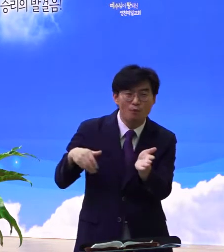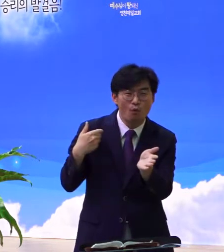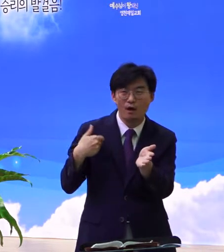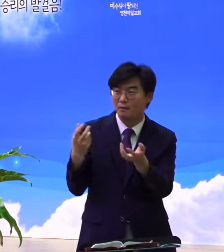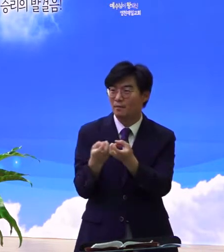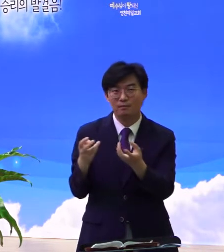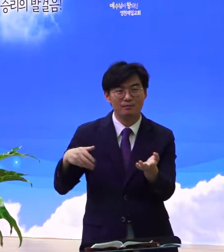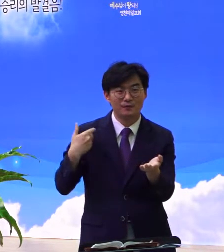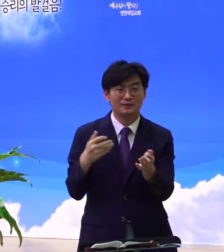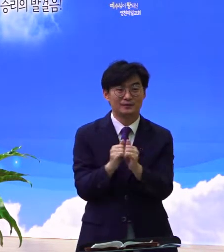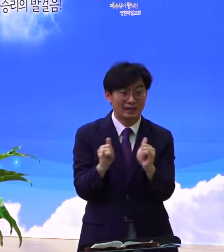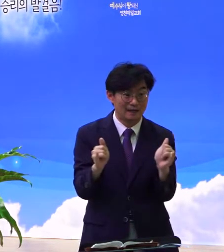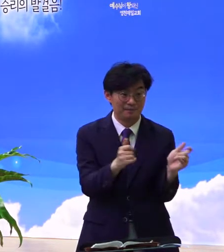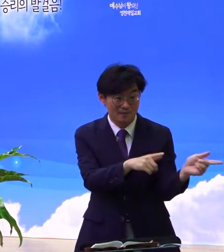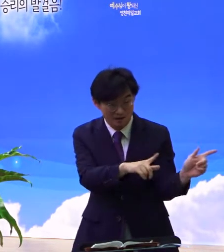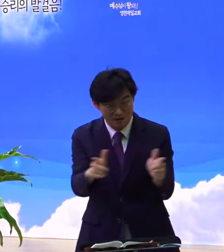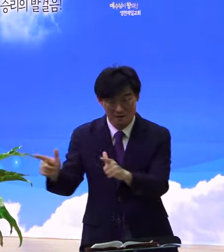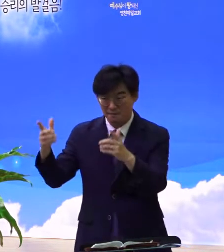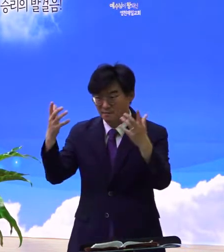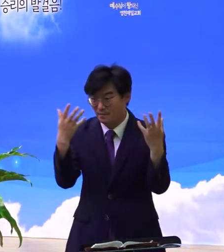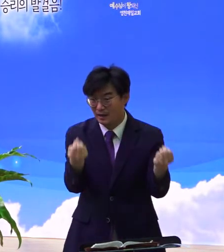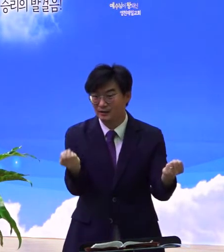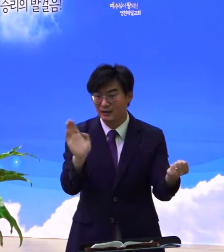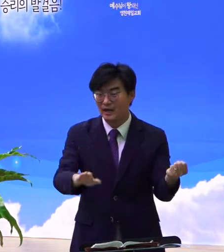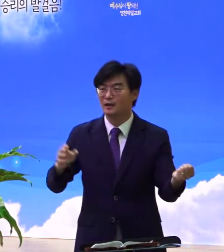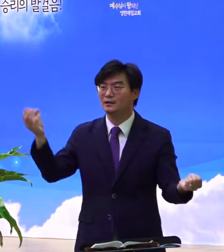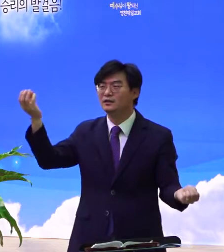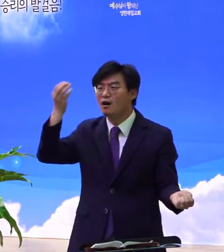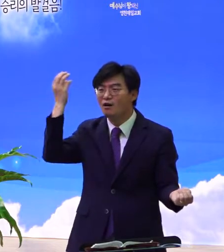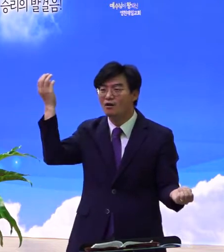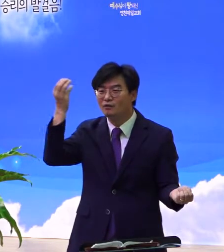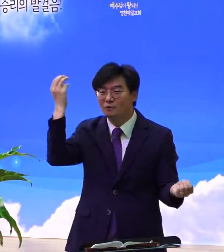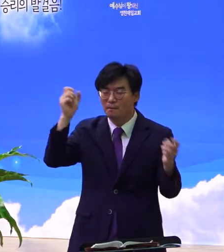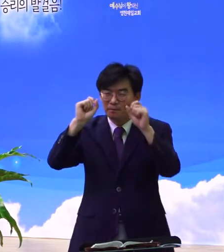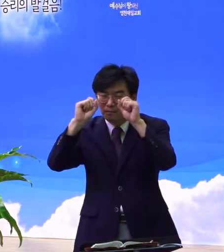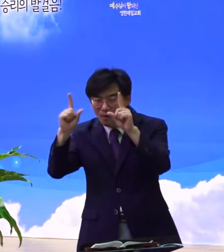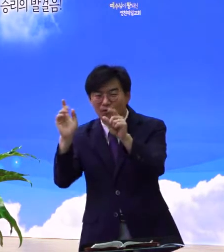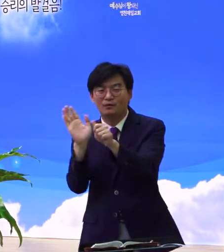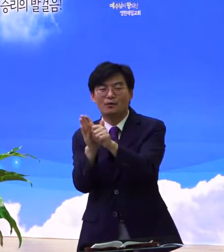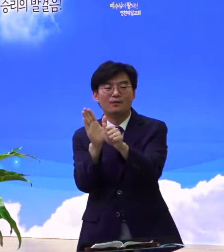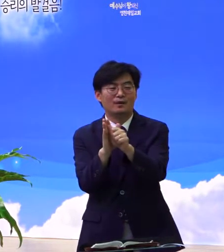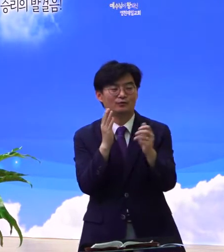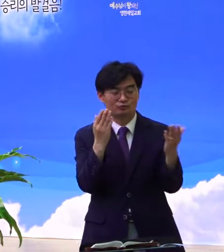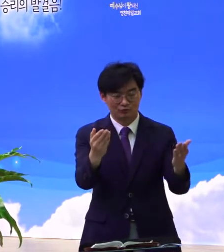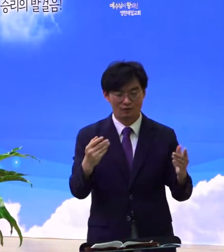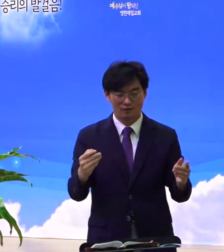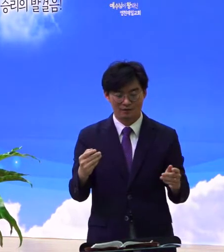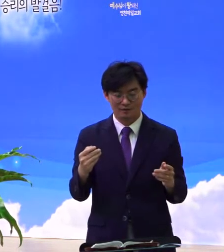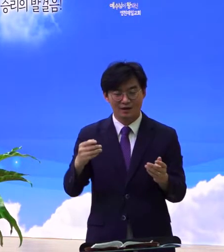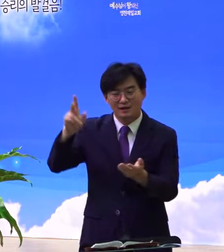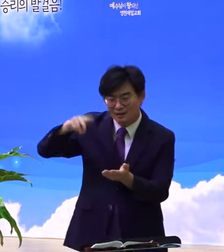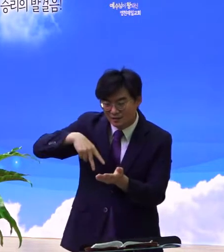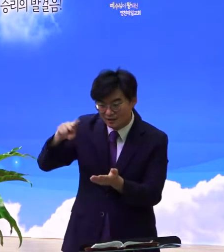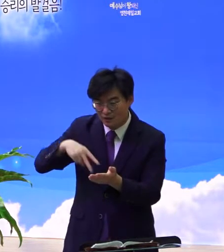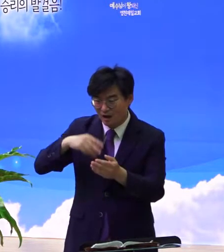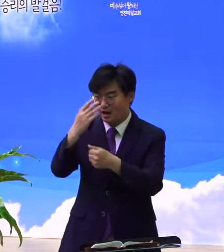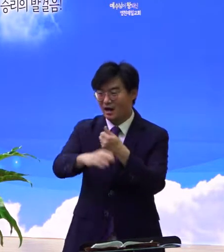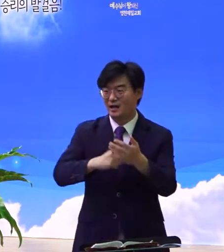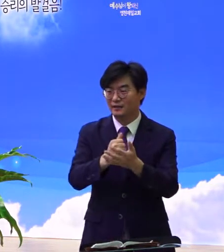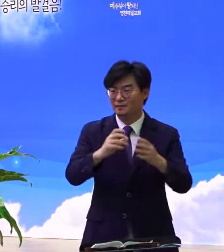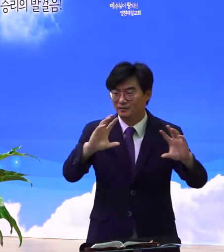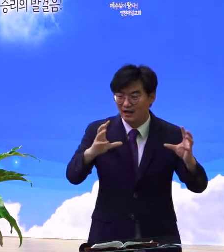못하는 사람들에게 영적인 눈을 열어주셔서 그 하나님의 나라, 그 하나님의 세계,